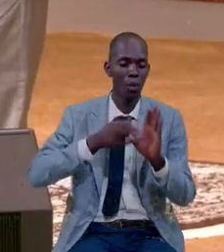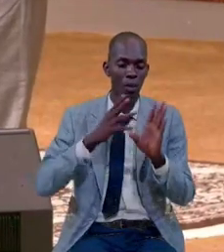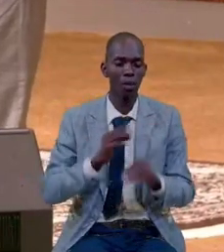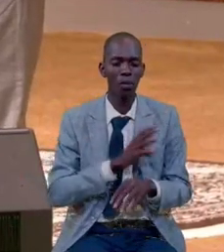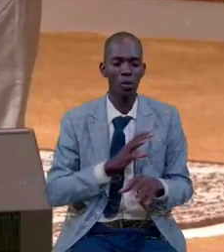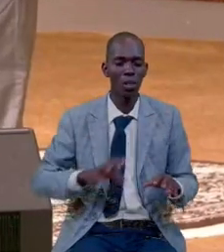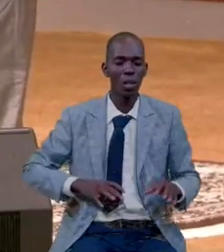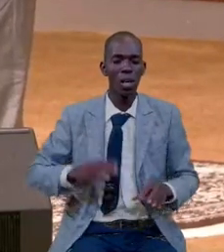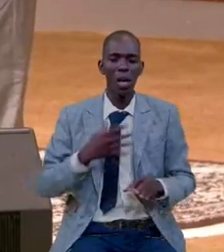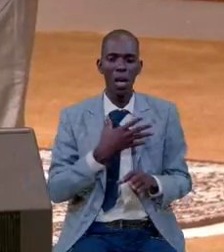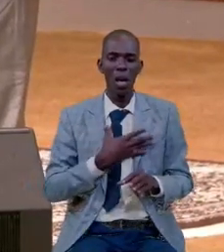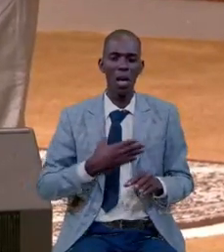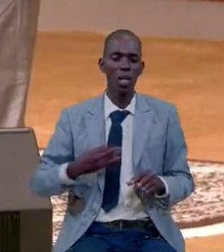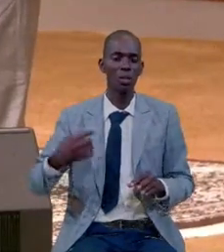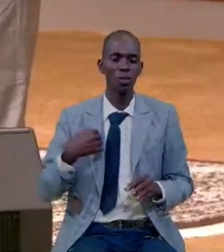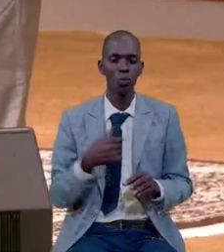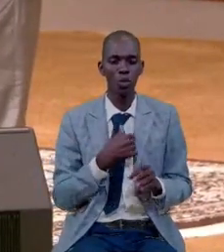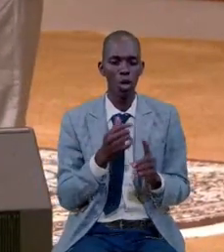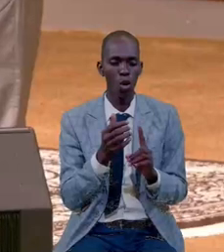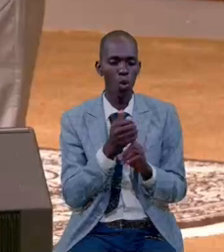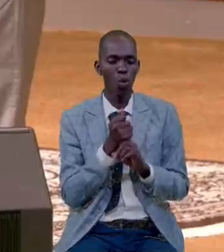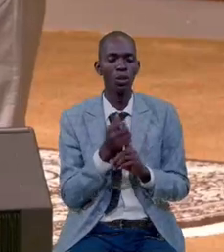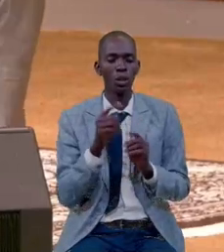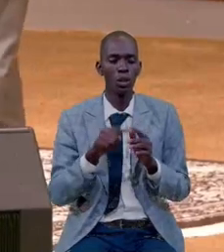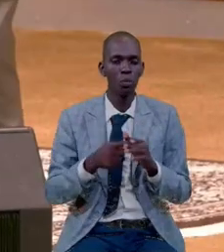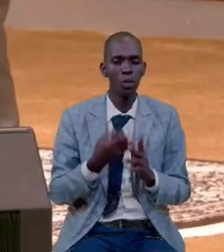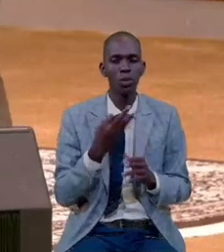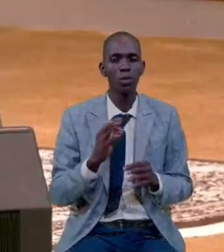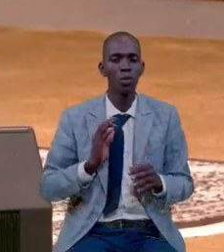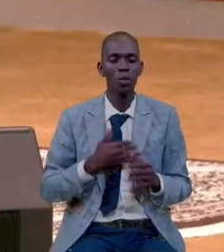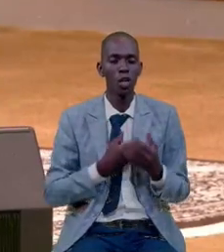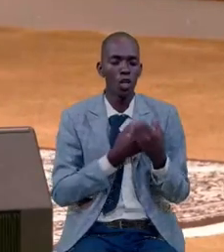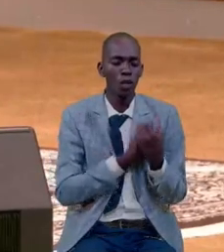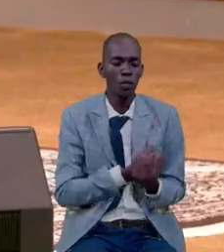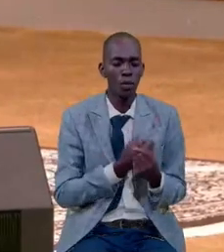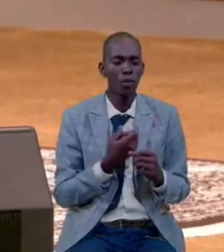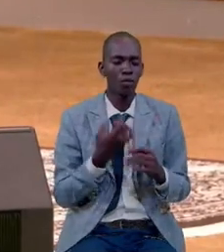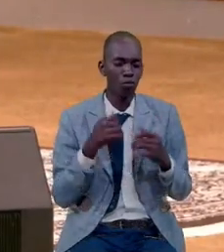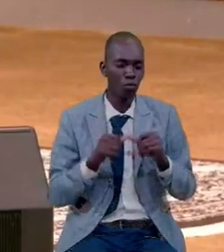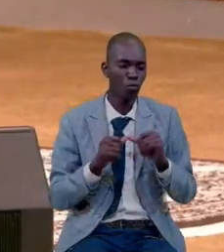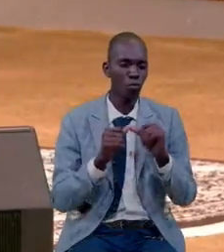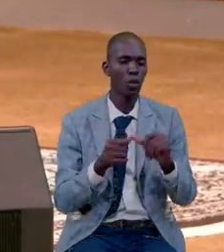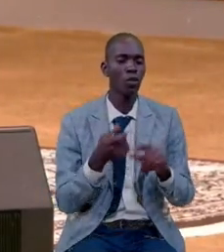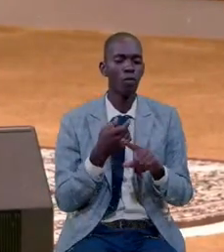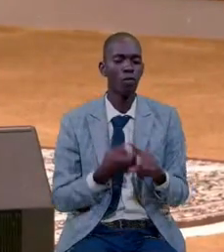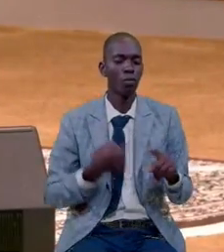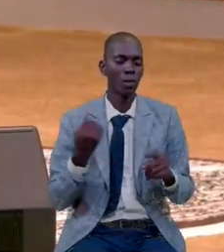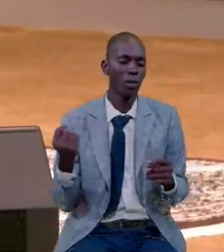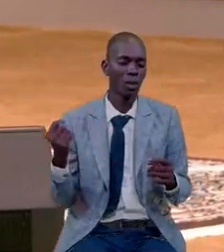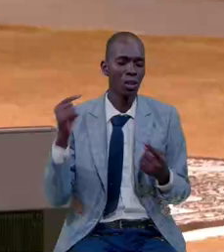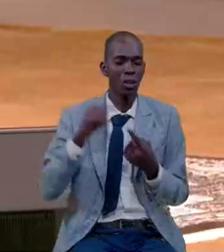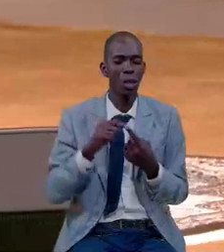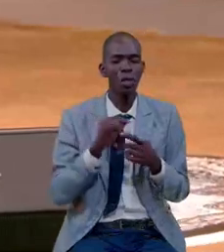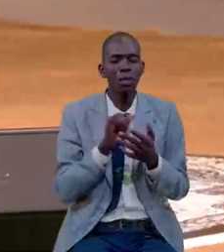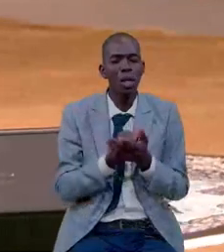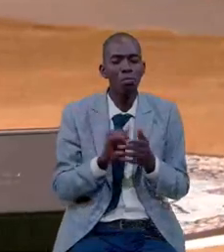quand nous sommes devenus participants de Christ, pourvu que nous retenions fermement jusqu'à la fin l'assurance que nous avions au commencement. Il n'y a rien qui